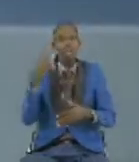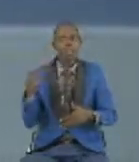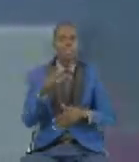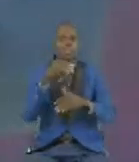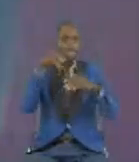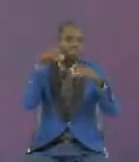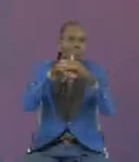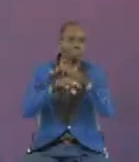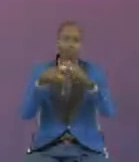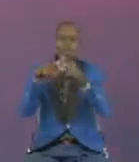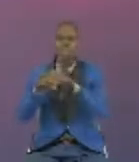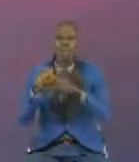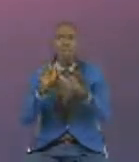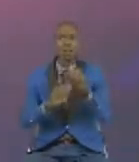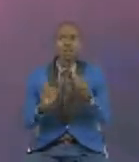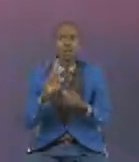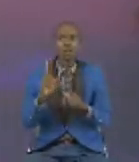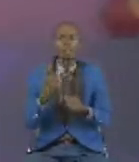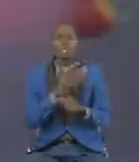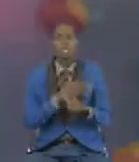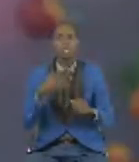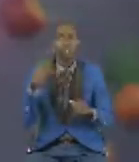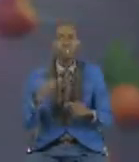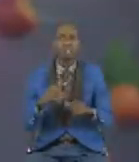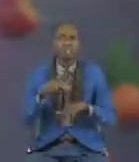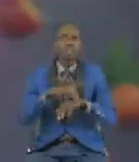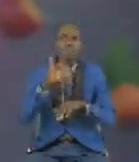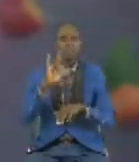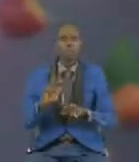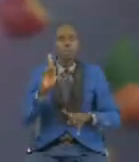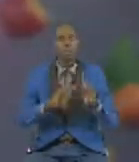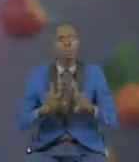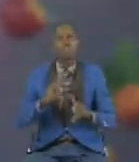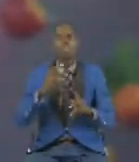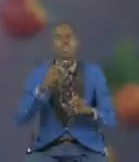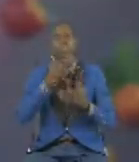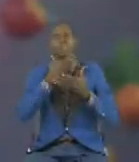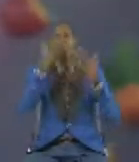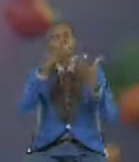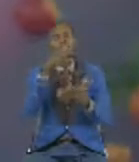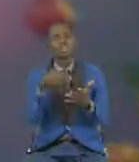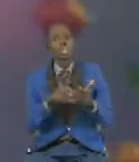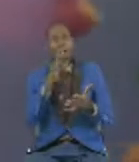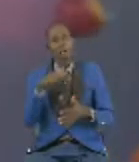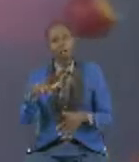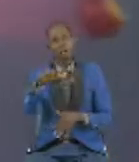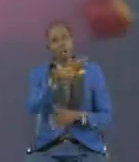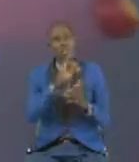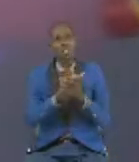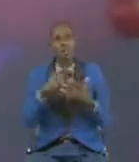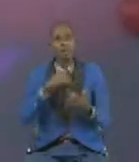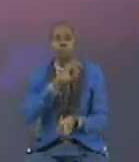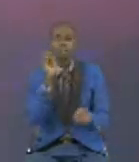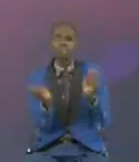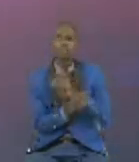pu pénétrer partout et les païens ont crié « Oh, ceux-là qui ont bouleversé le monde sont